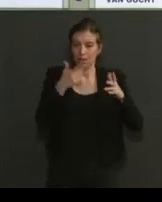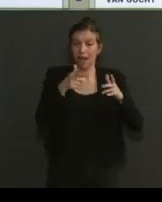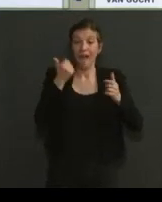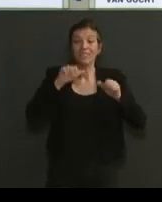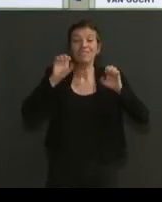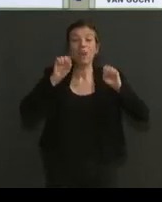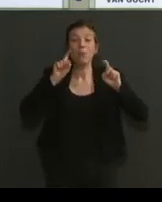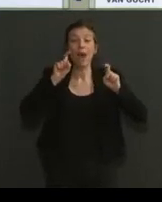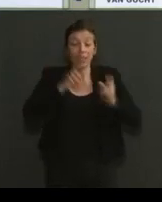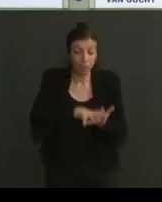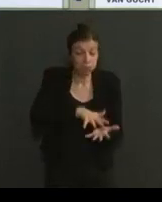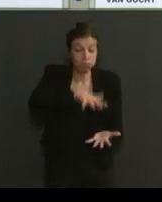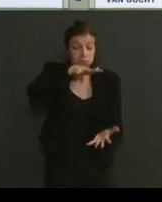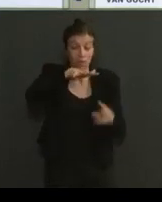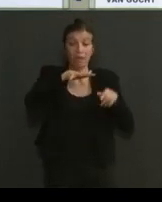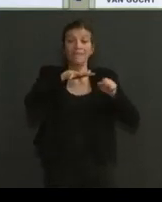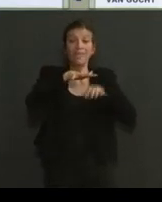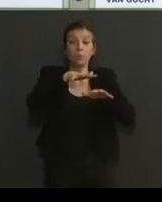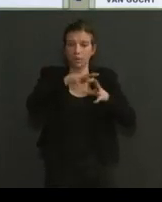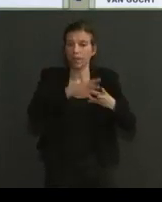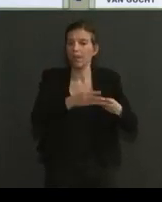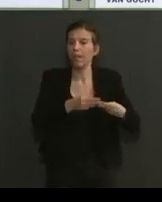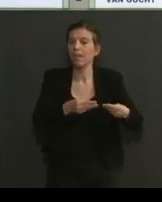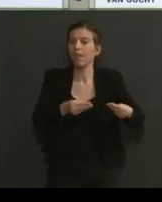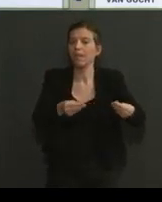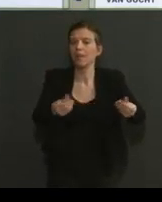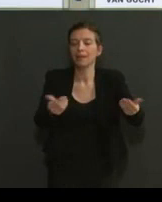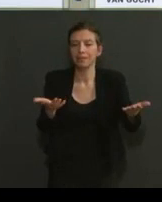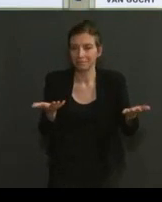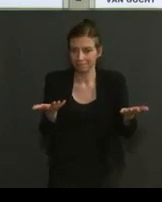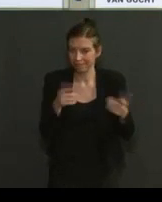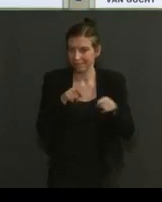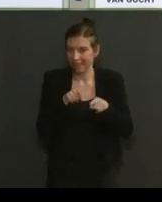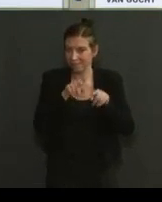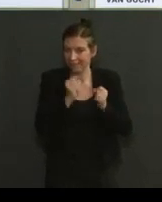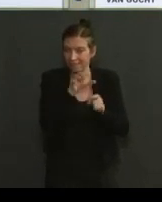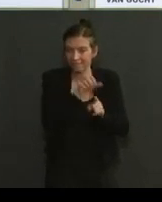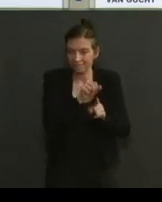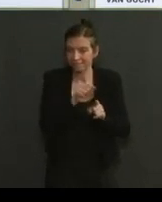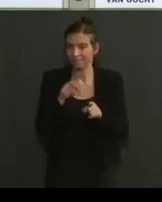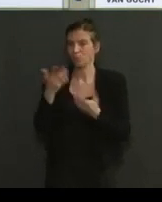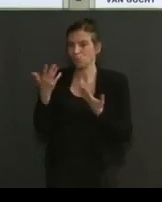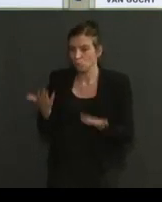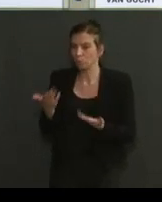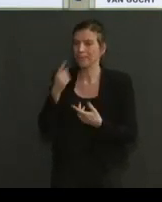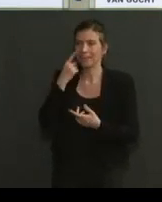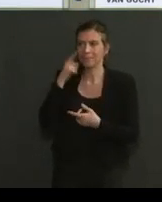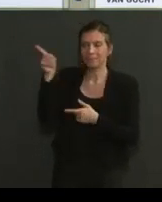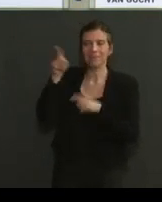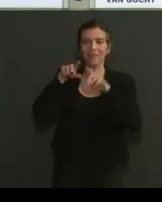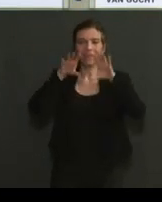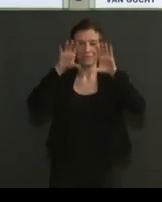Desondanks zien we dat de trends in het rioolwater goed overeenkomen met het aantal bevestigde besmettingen in de